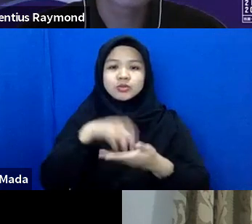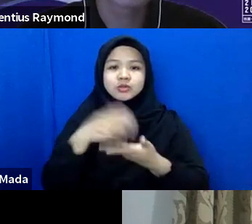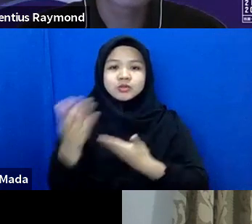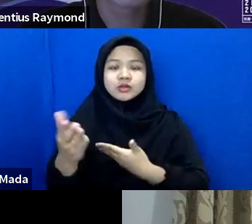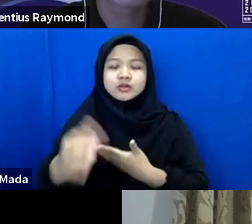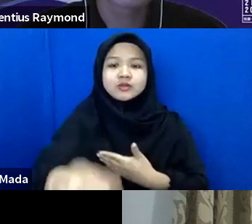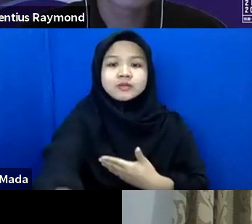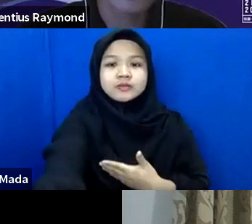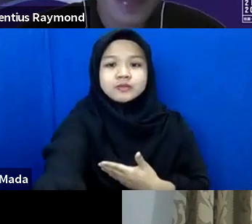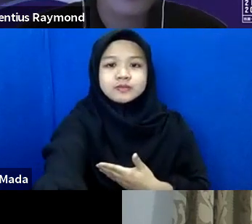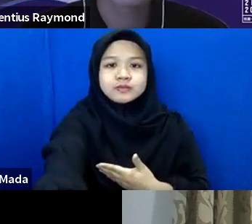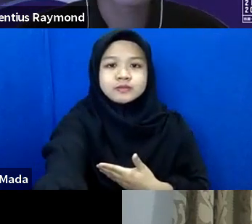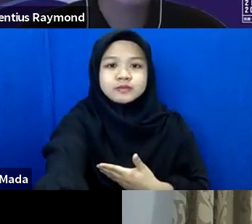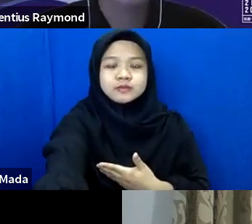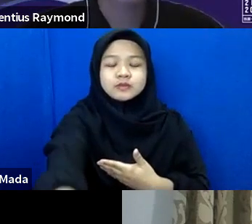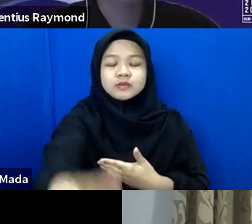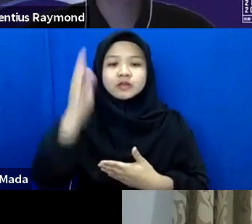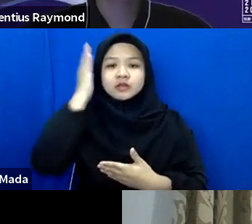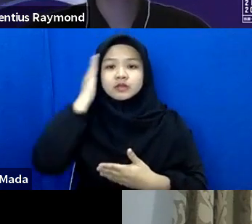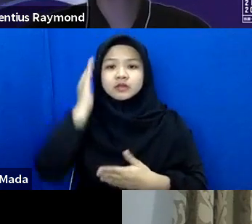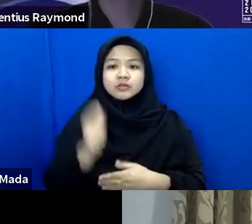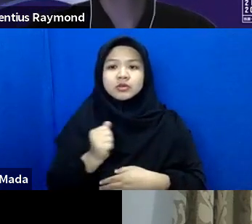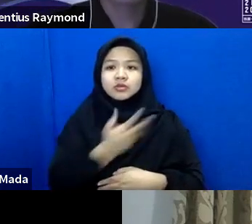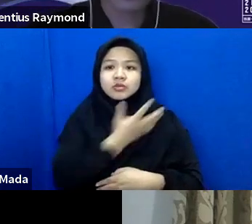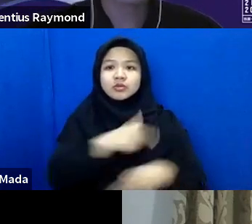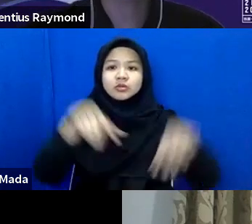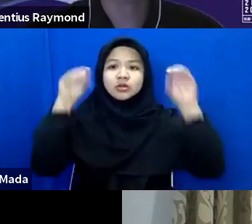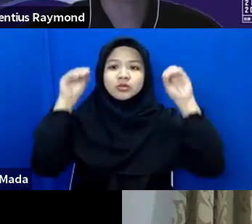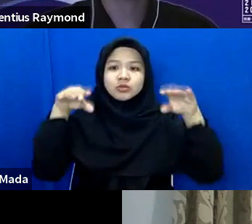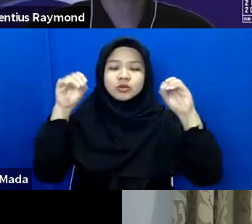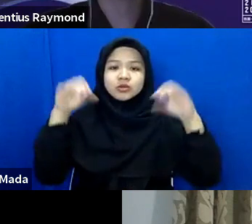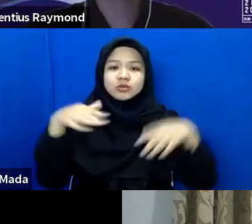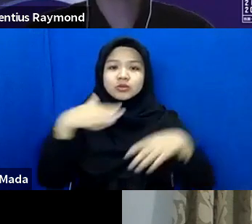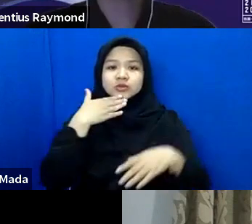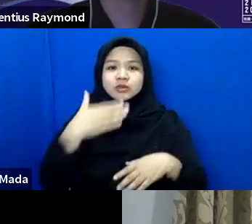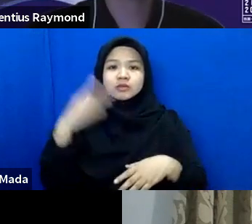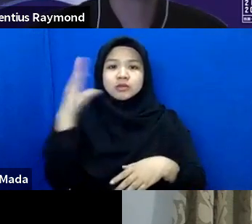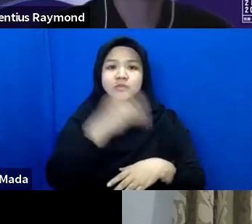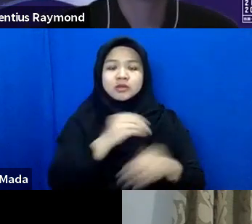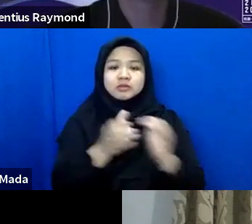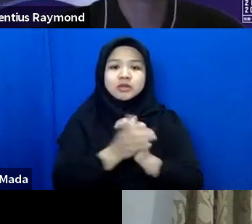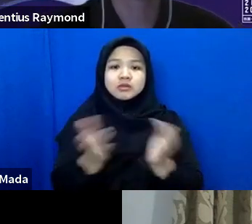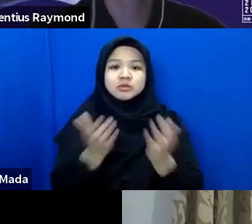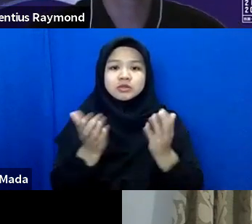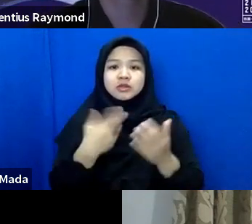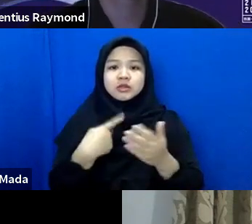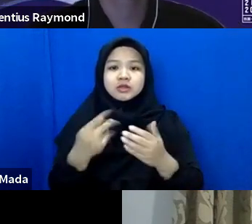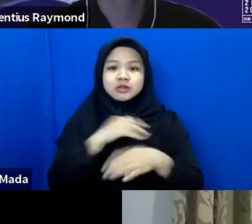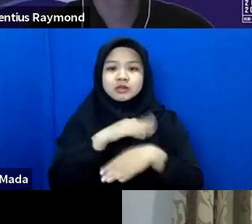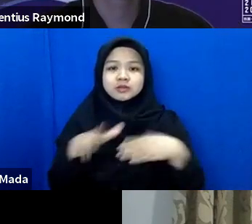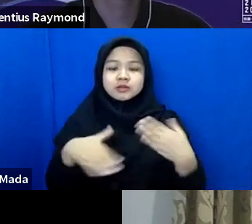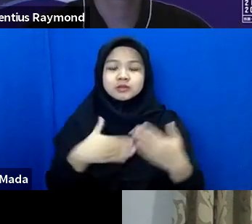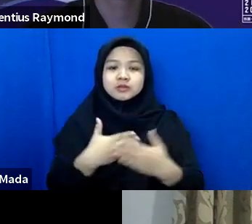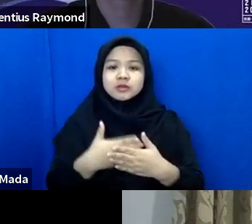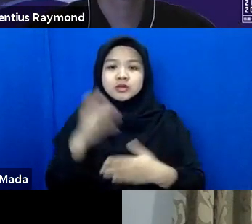terima kasih masukan sensor mulai Hai semuanya barakatuh Selamat pagi salam sejahtera untuk kita semua